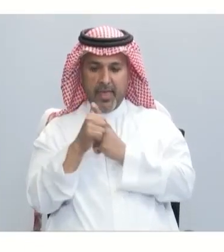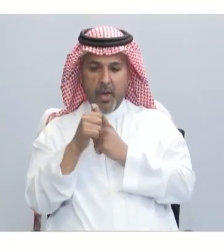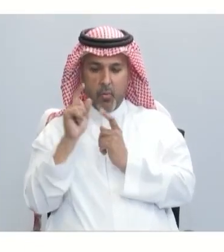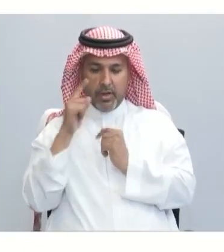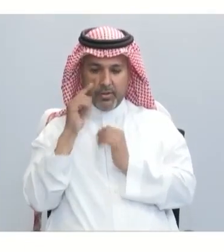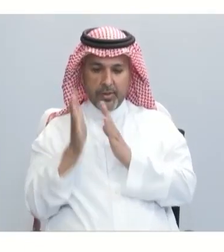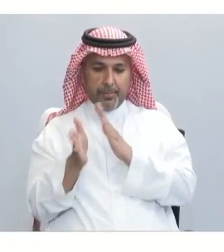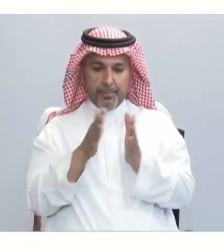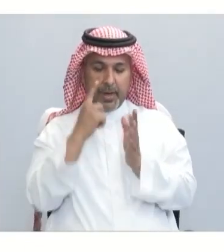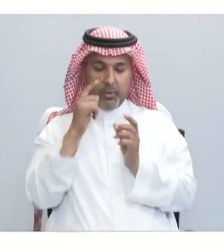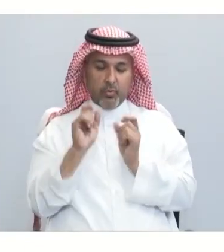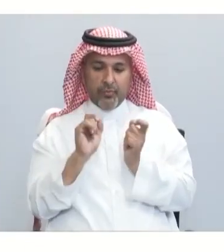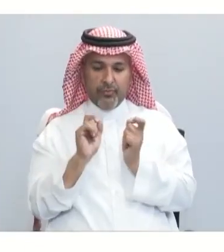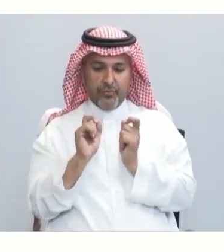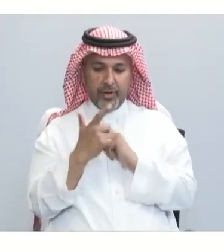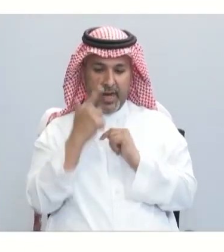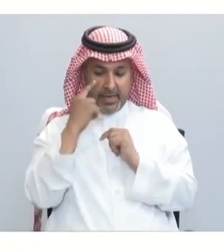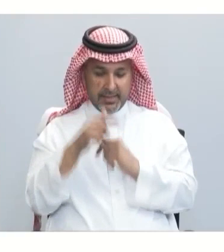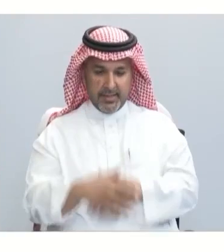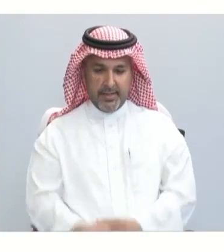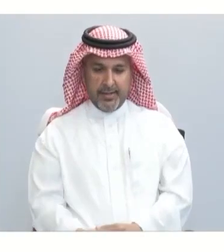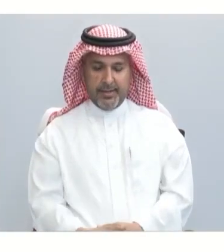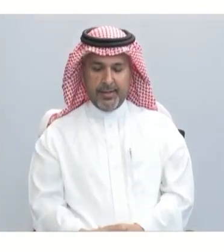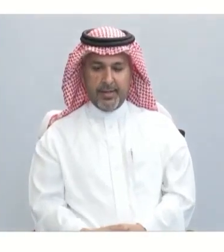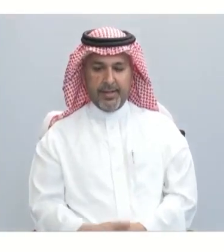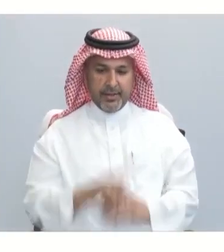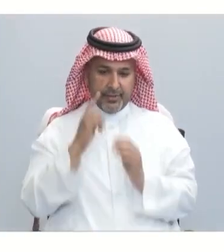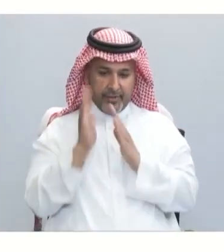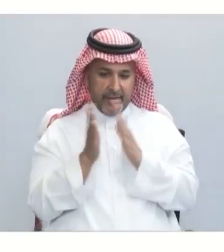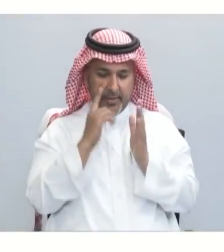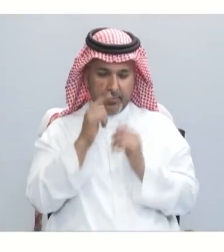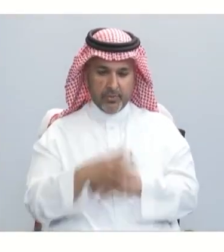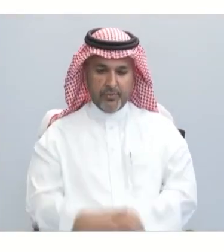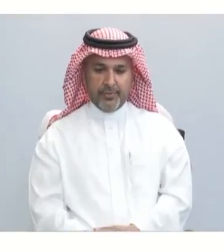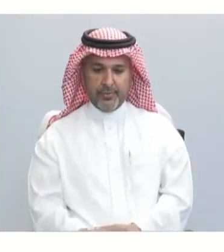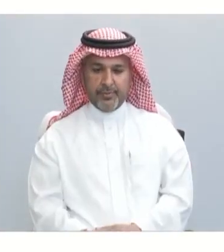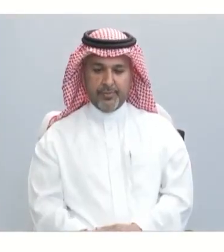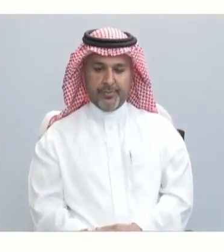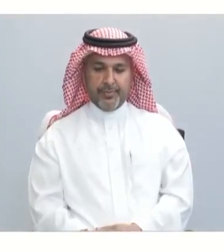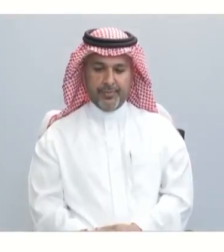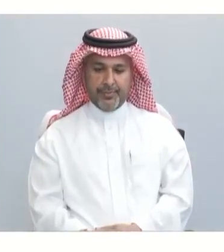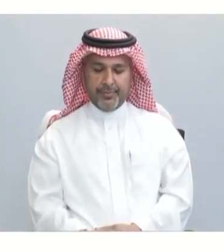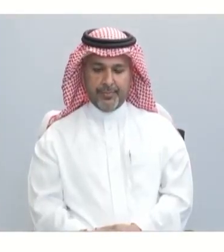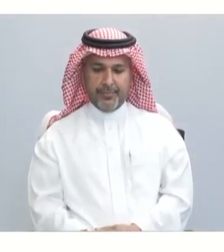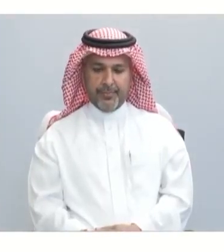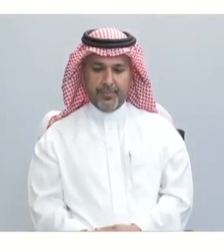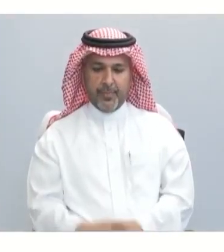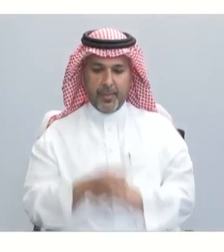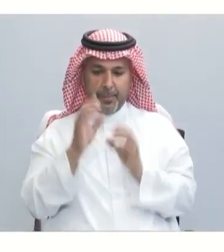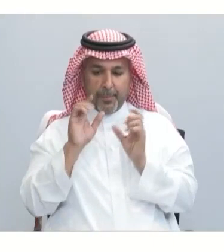راح نوجد جي تركيب اف اوف اكس اللي هي جي اوف اف اوف